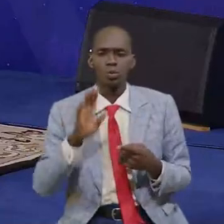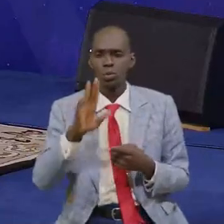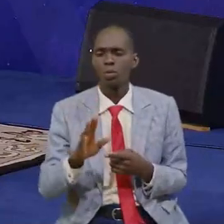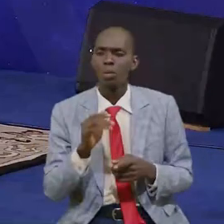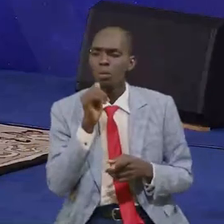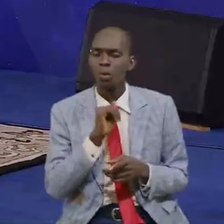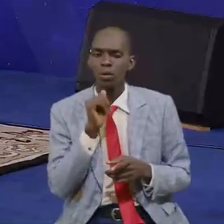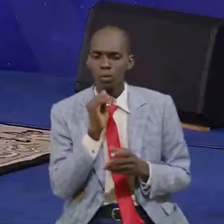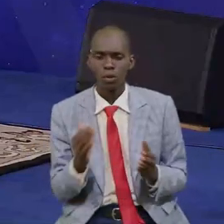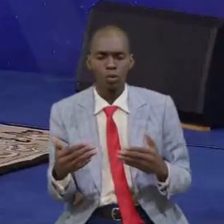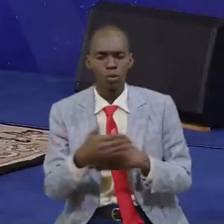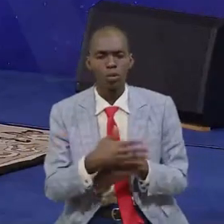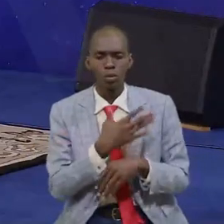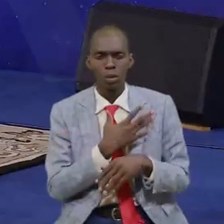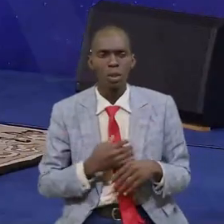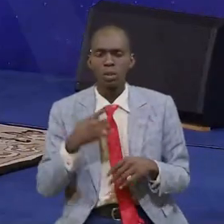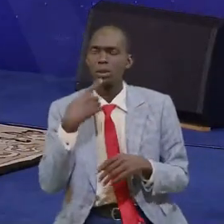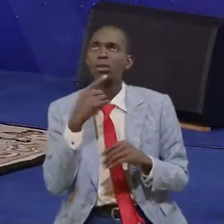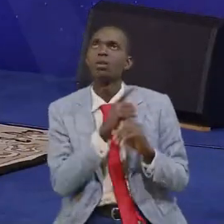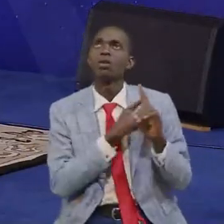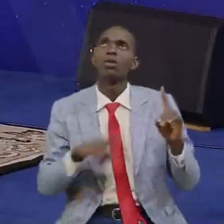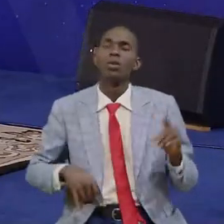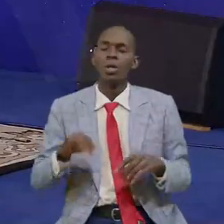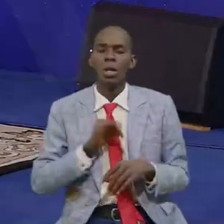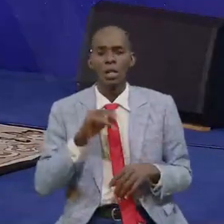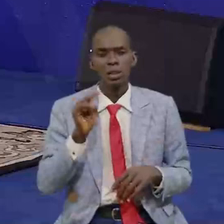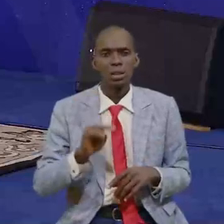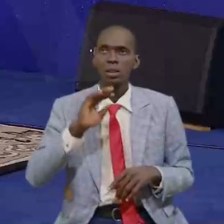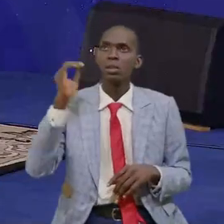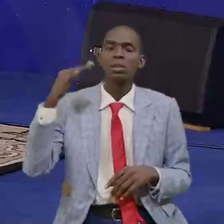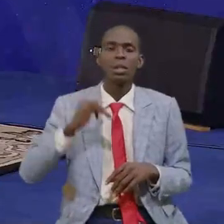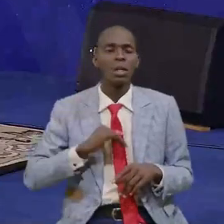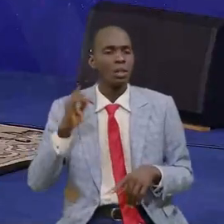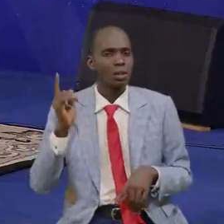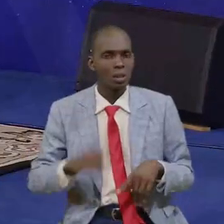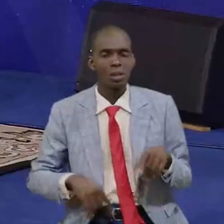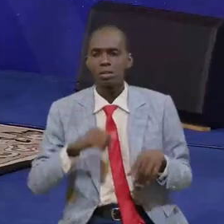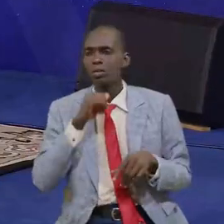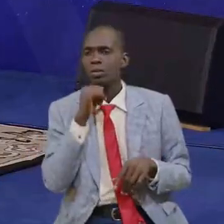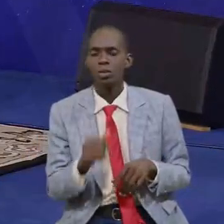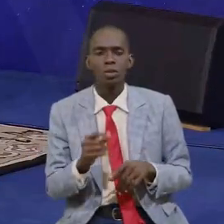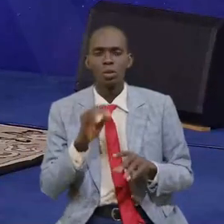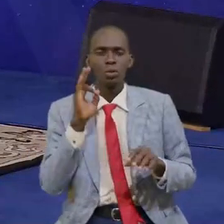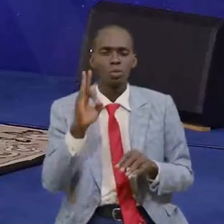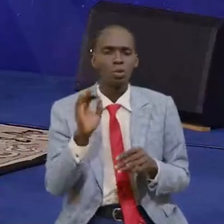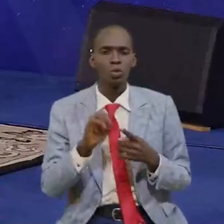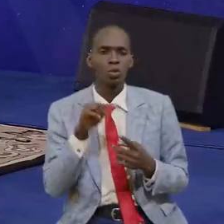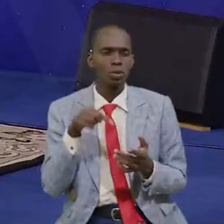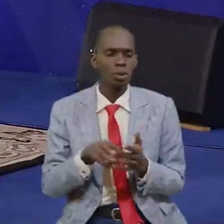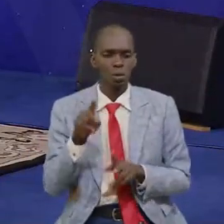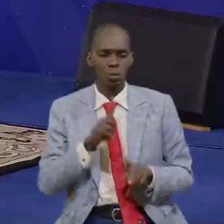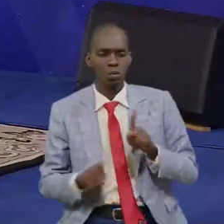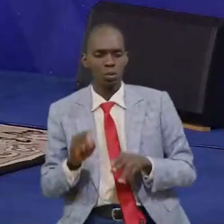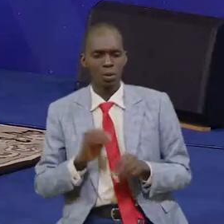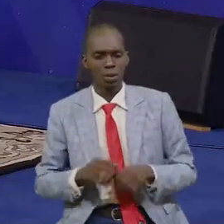ta chambre et dire, Seigneur, j'ai besoin de la grâce. Je ne peux pas prêcher à ces gens-là dans la